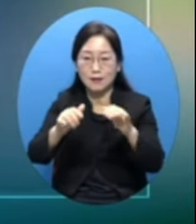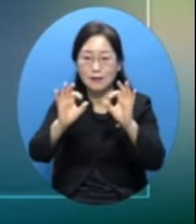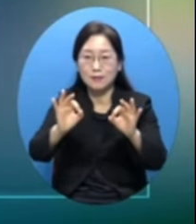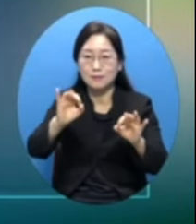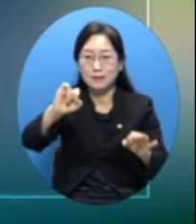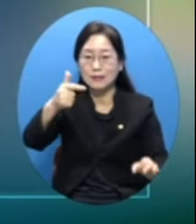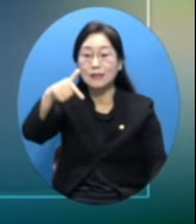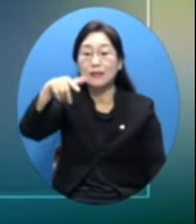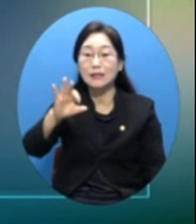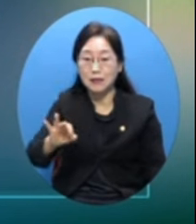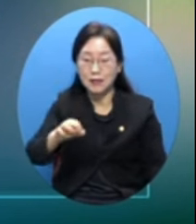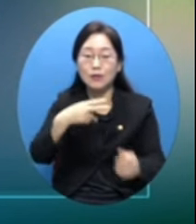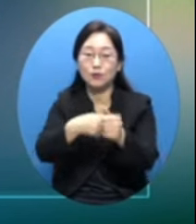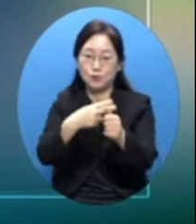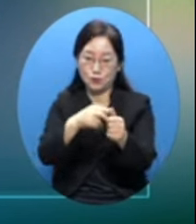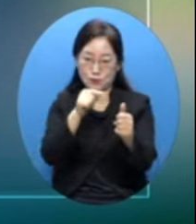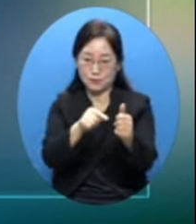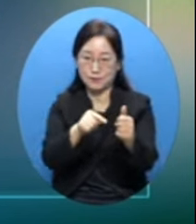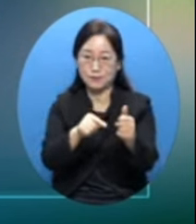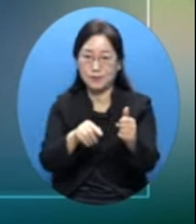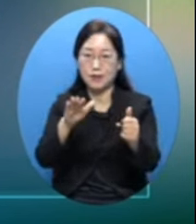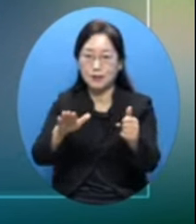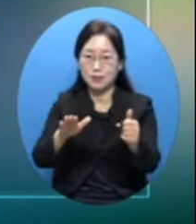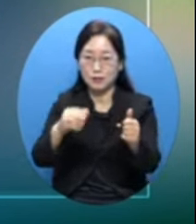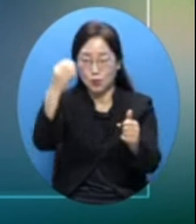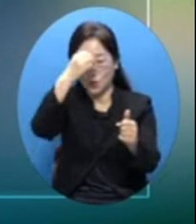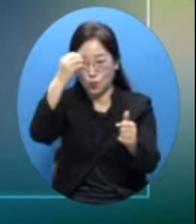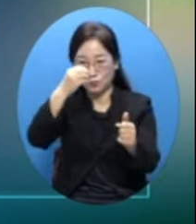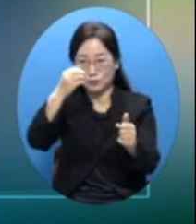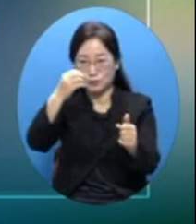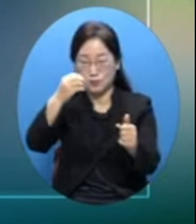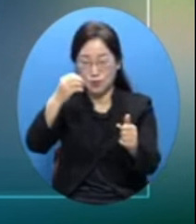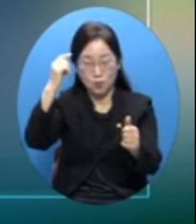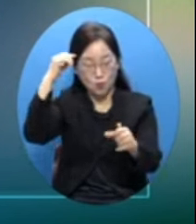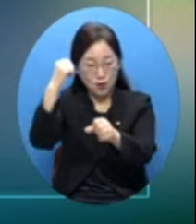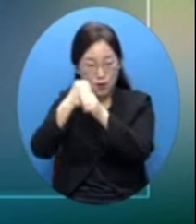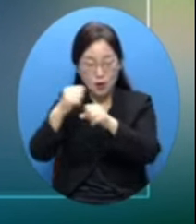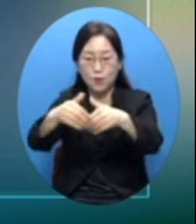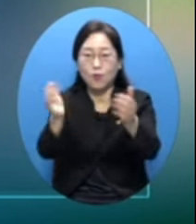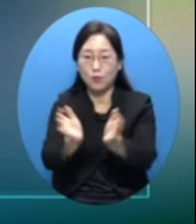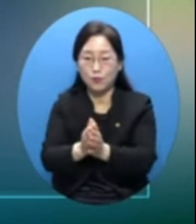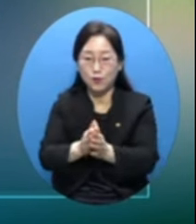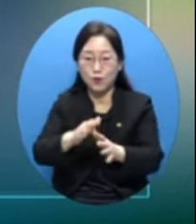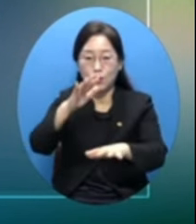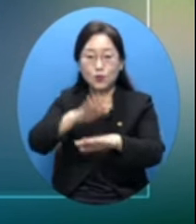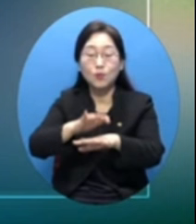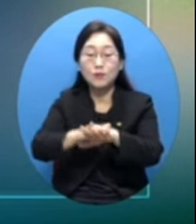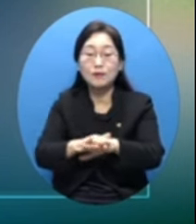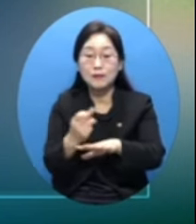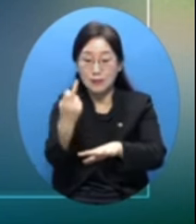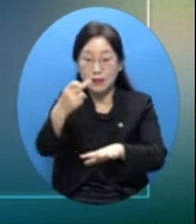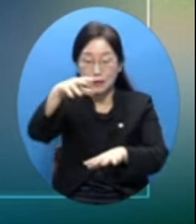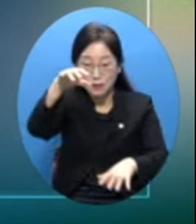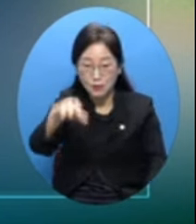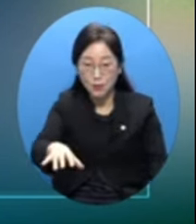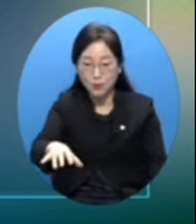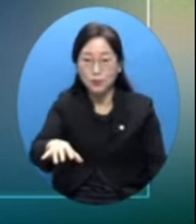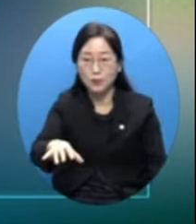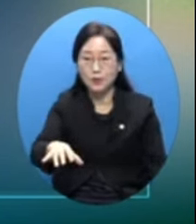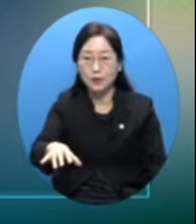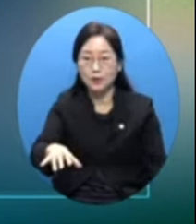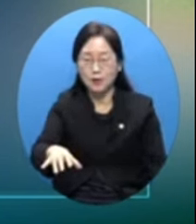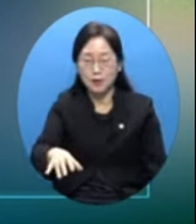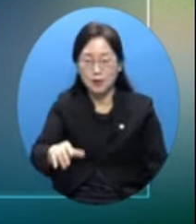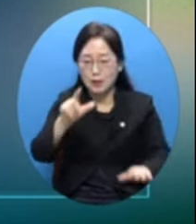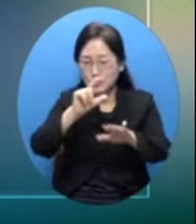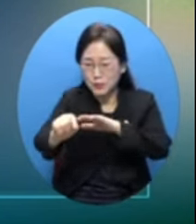계십니다. 이분은 지금 고등과학원 교수님으로 계신데 충남 논산군 연무 마전이라고